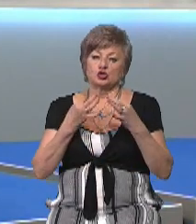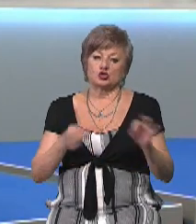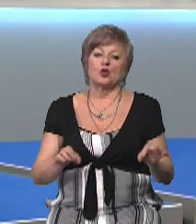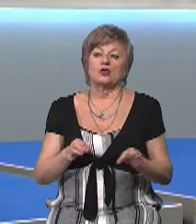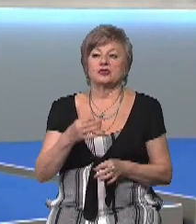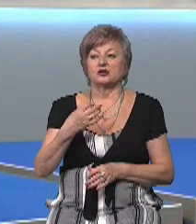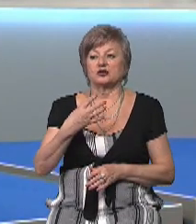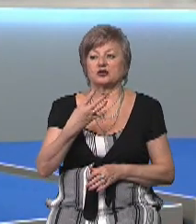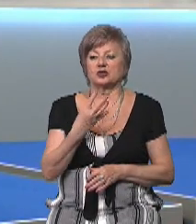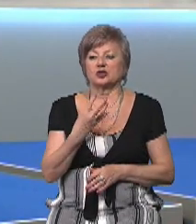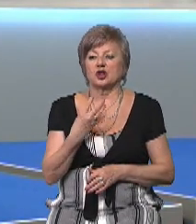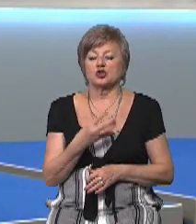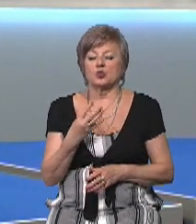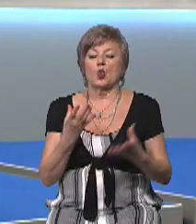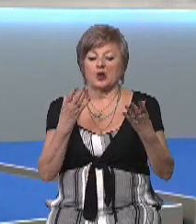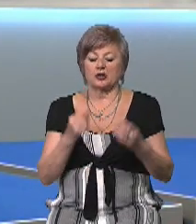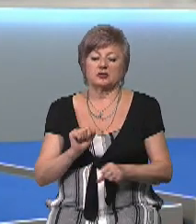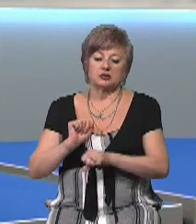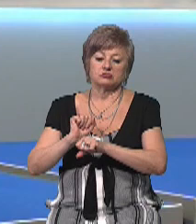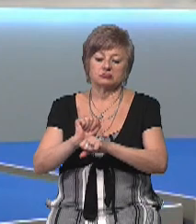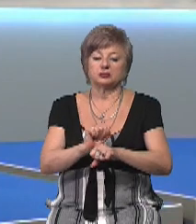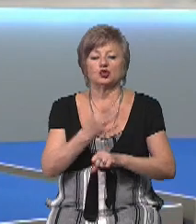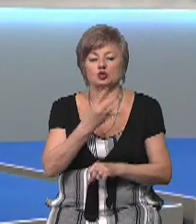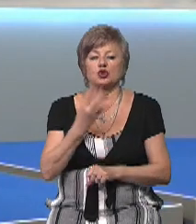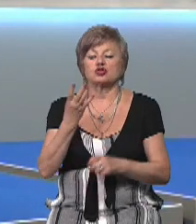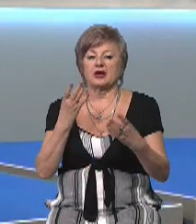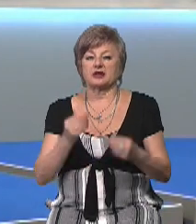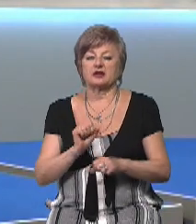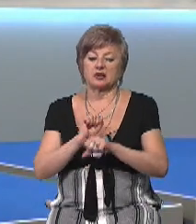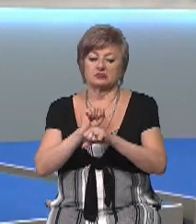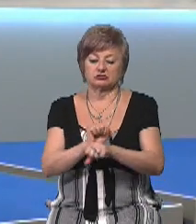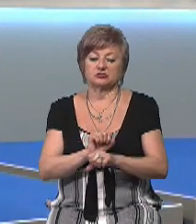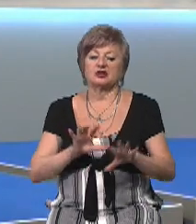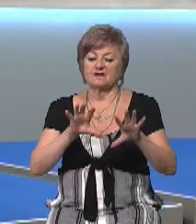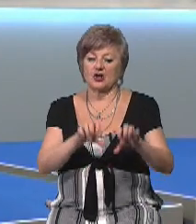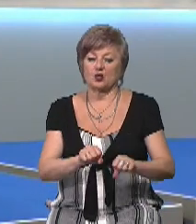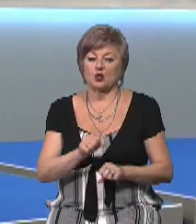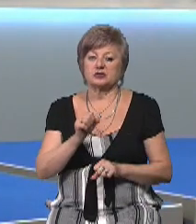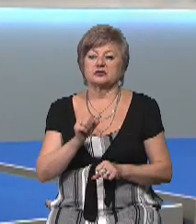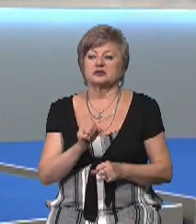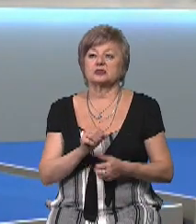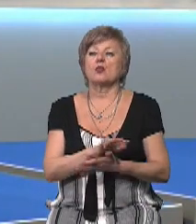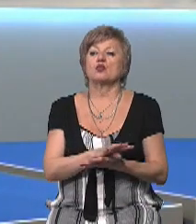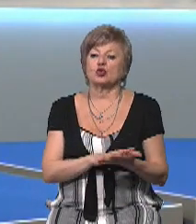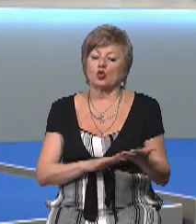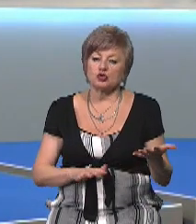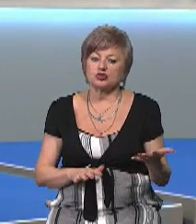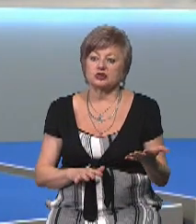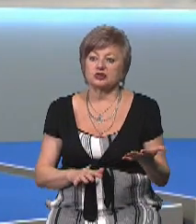40 днів затриматися чи 44 дня затримати евакуацію, відже продовжити